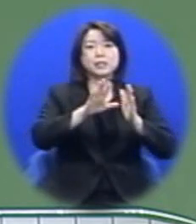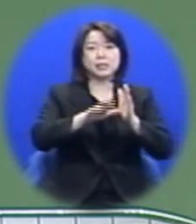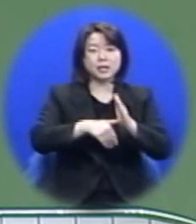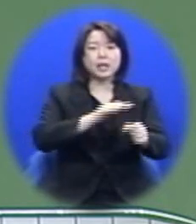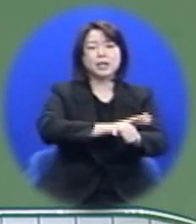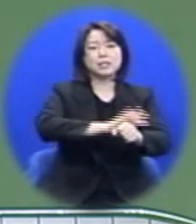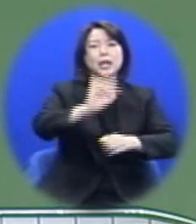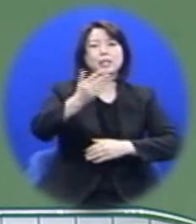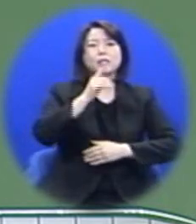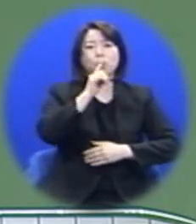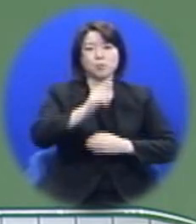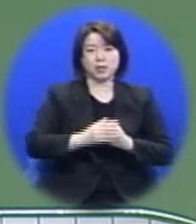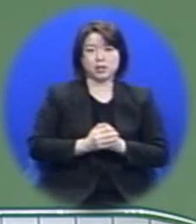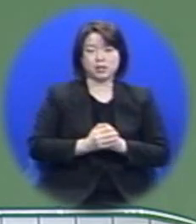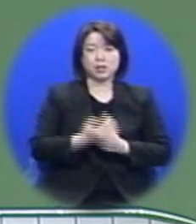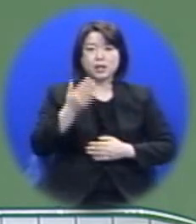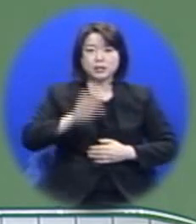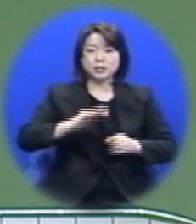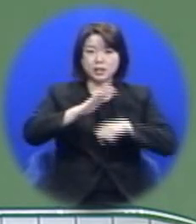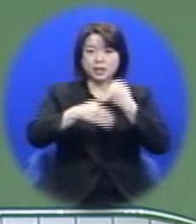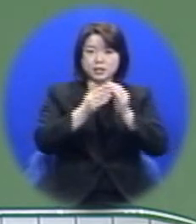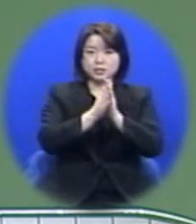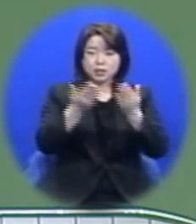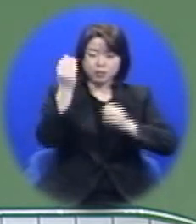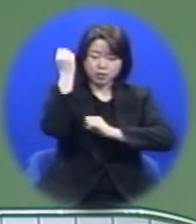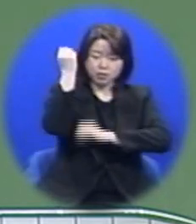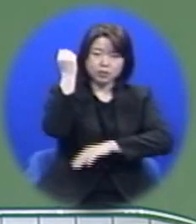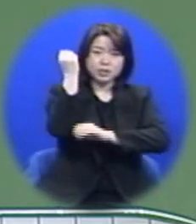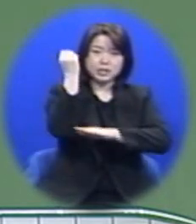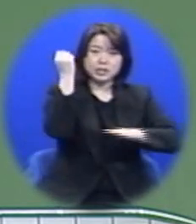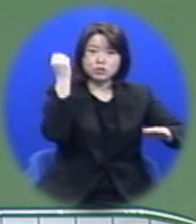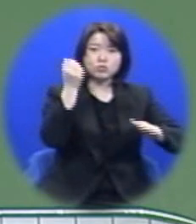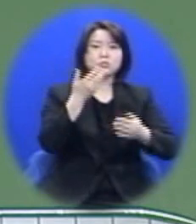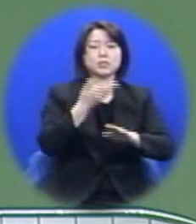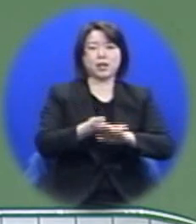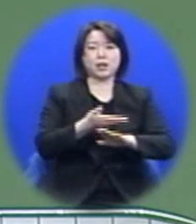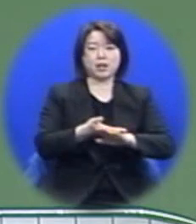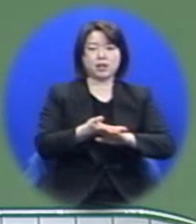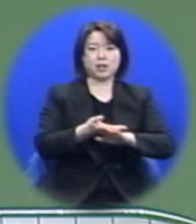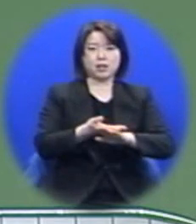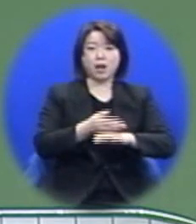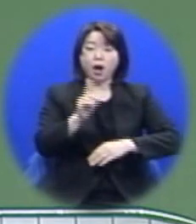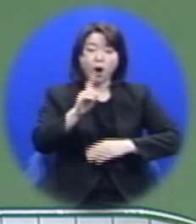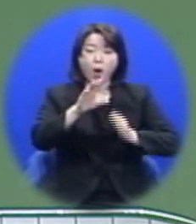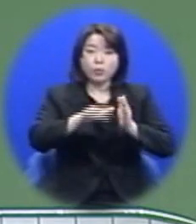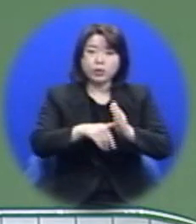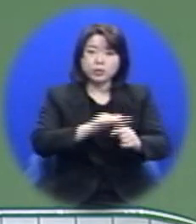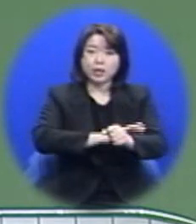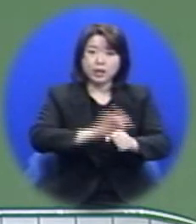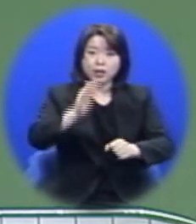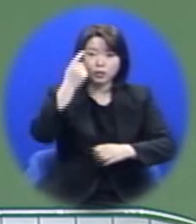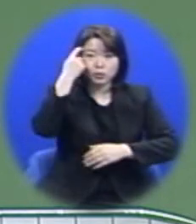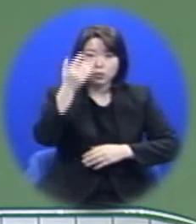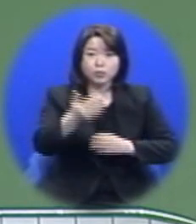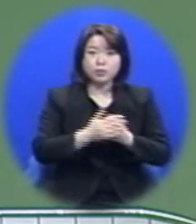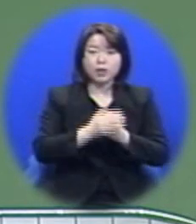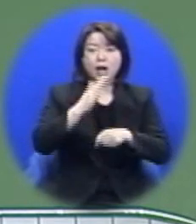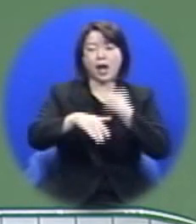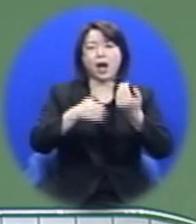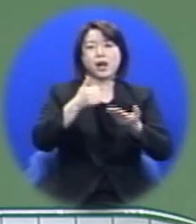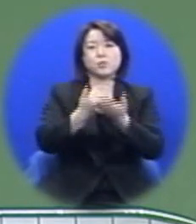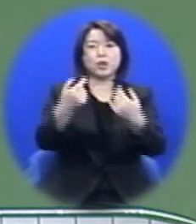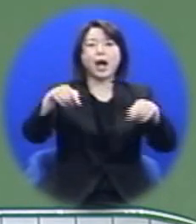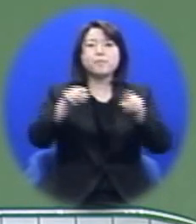말합니다. 그러나 성경의 기준은 다릅니다. 성경은 어떤 때에 형통이라고 쓰느냐? 하나님과